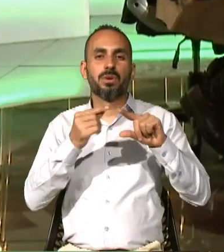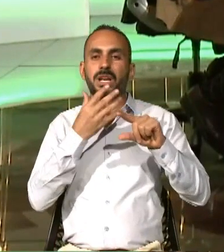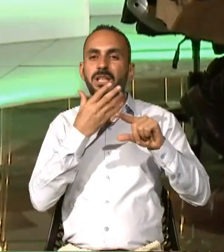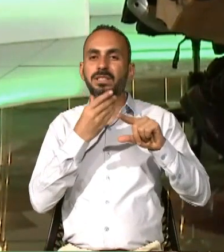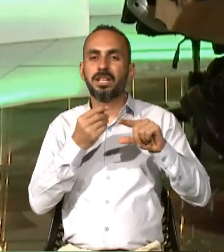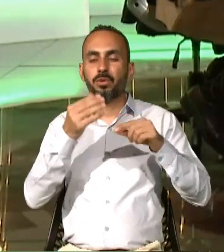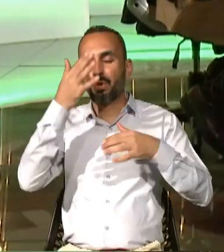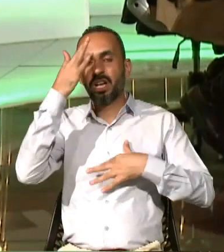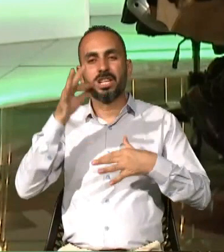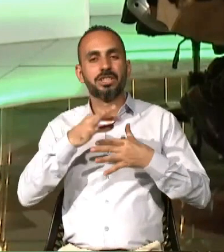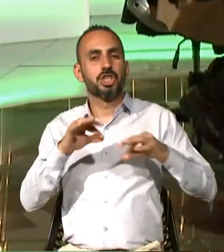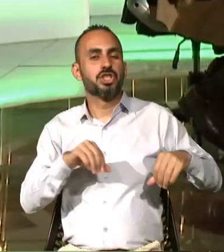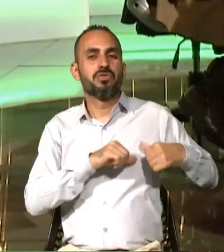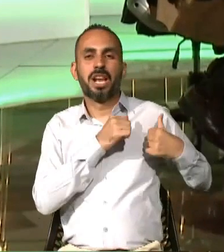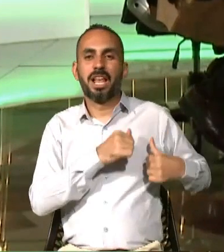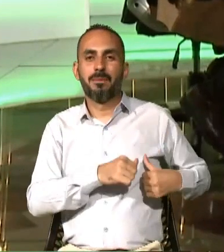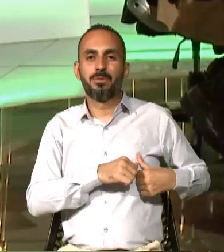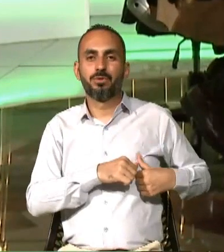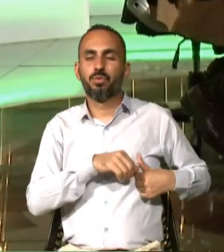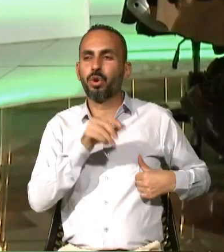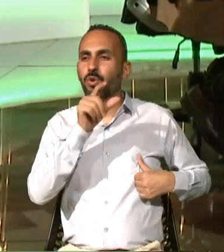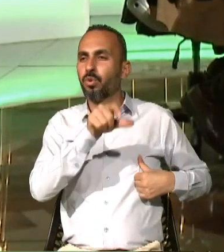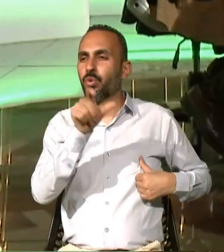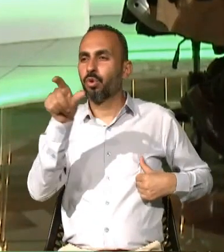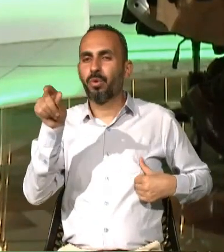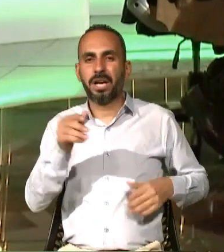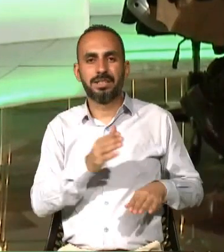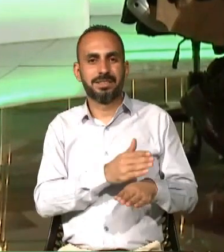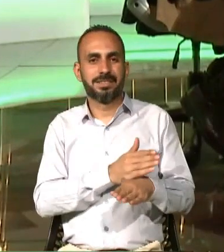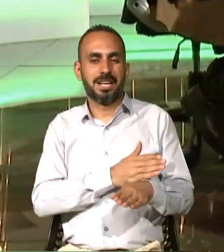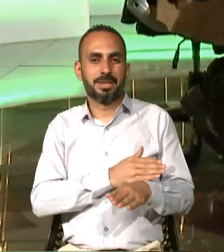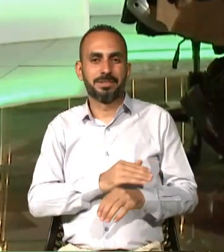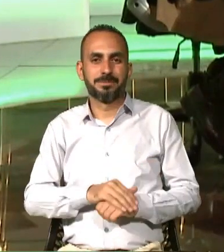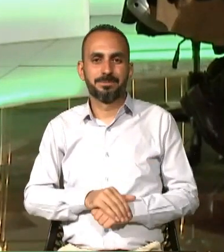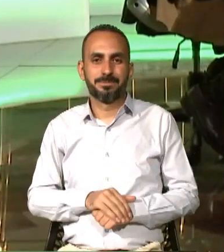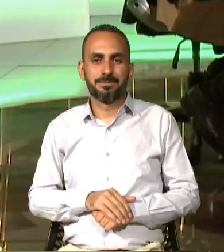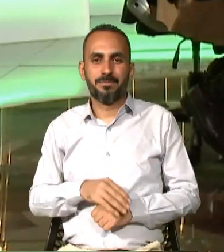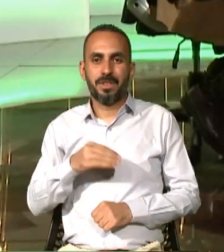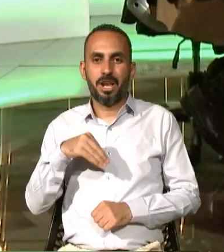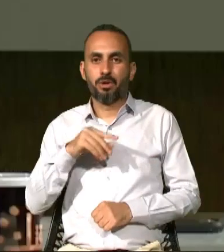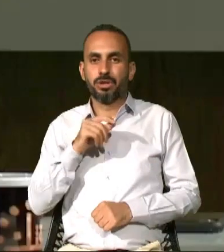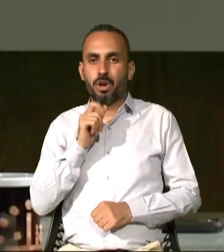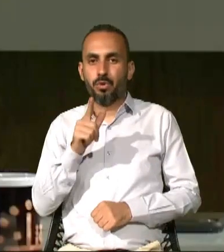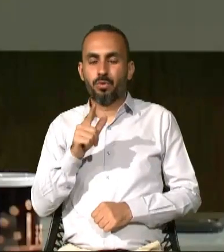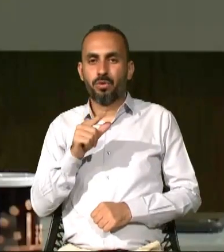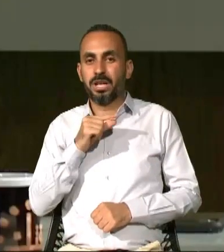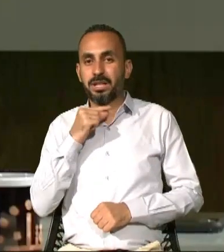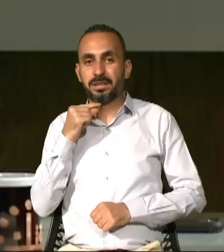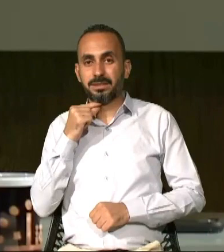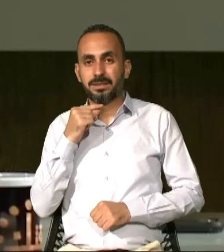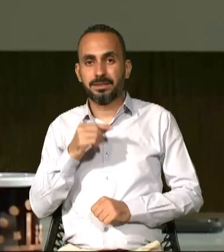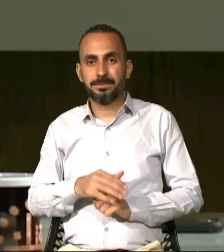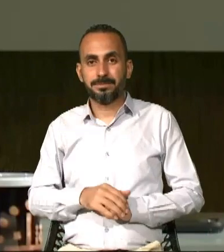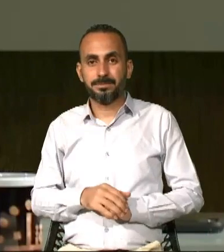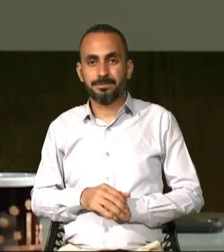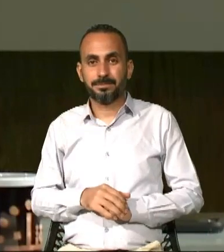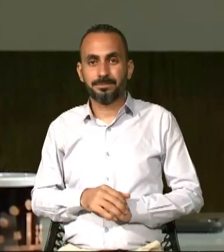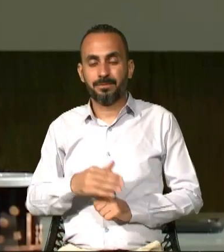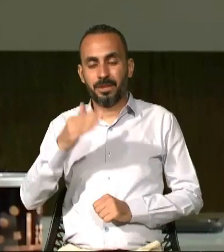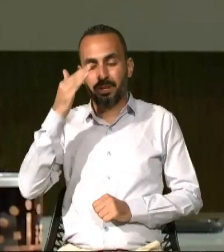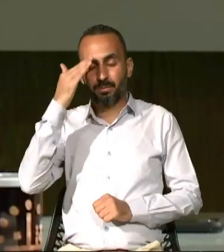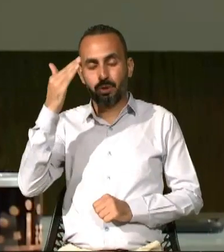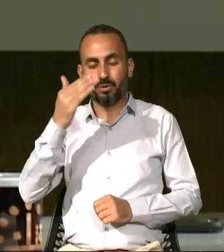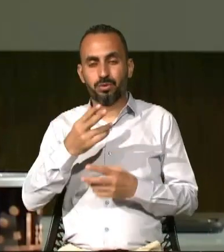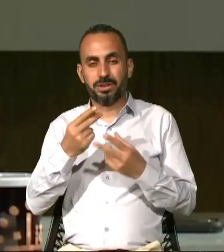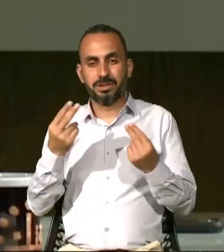تعبان. يا رب يا رب. وعايز اعبر عن رقتين اجنبي يا اسيس سمير يا ابونا. الاولاني هو لغه الاشاره اللي موجوده